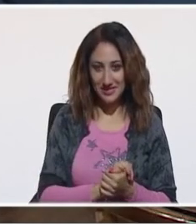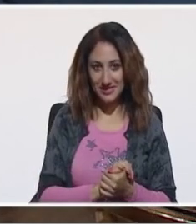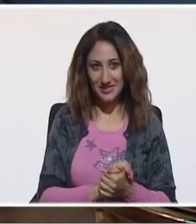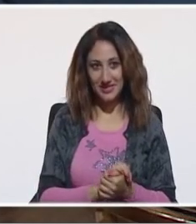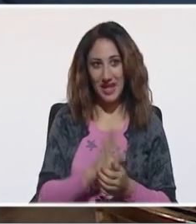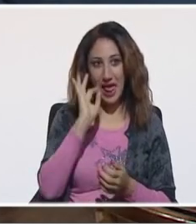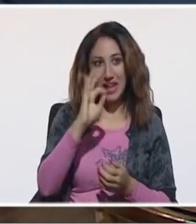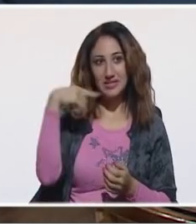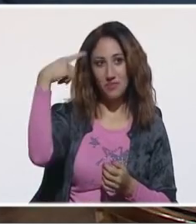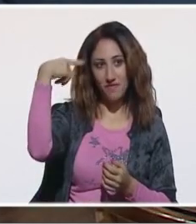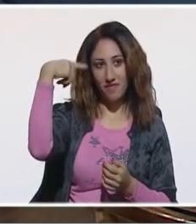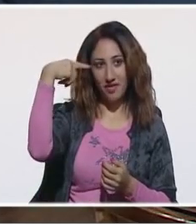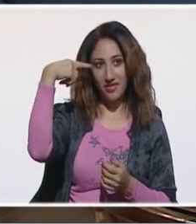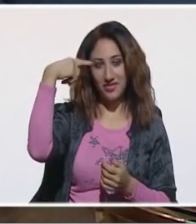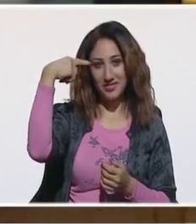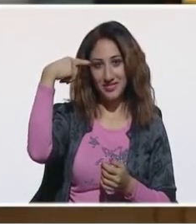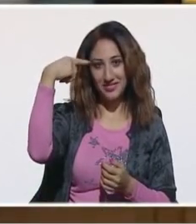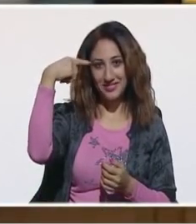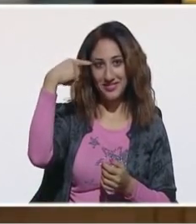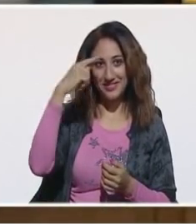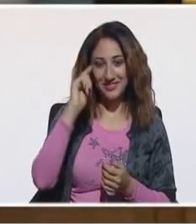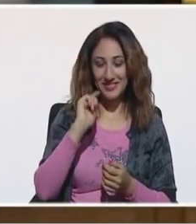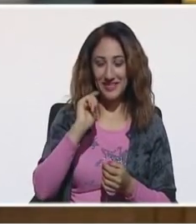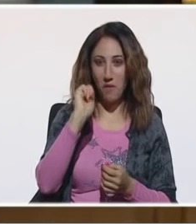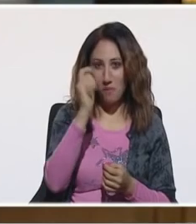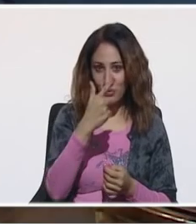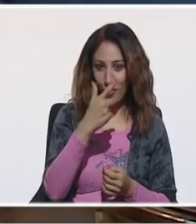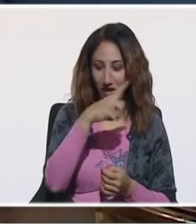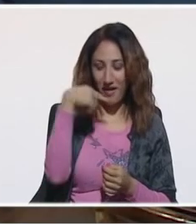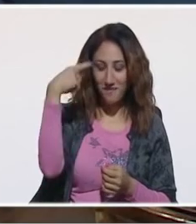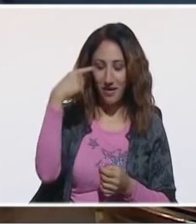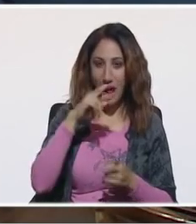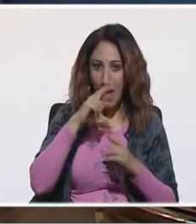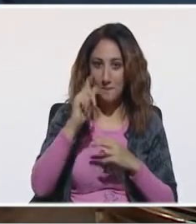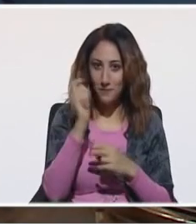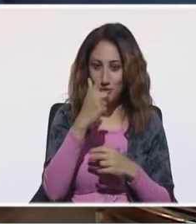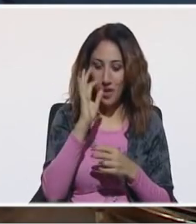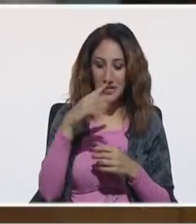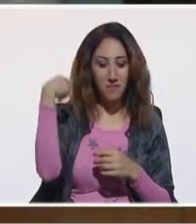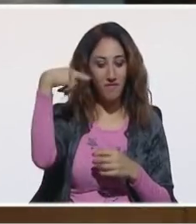انت قلت ردود سريعه، ليه بتسيب جبات بقى؟ ما هو الجبات دي في حشو بيحصل.